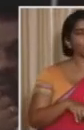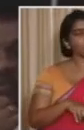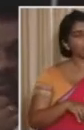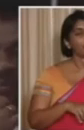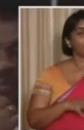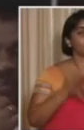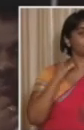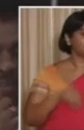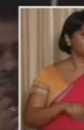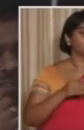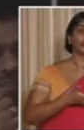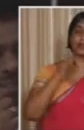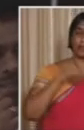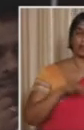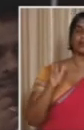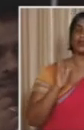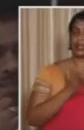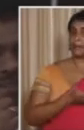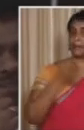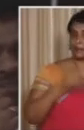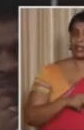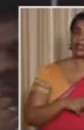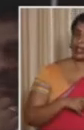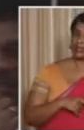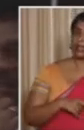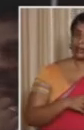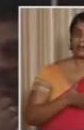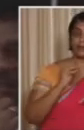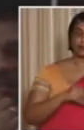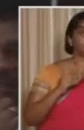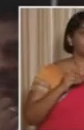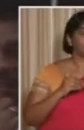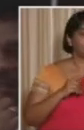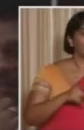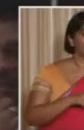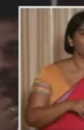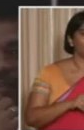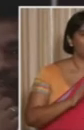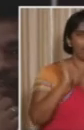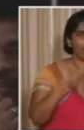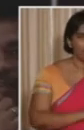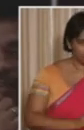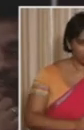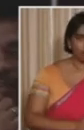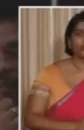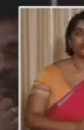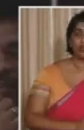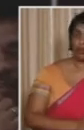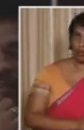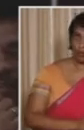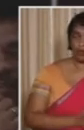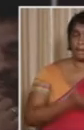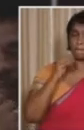කරේ මැතිවරණය පිළිබඳ මැතිවරණයක් හිට දයන් මේ මැතිවරණ කල් දාන එක ගැන කතා කරන්න ඔබට සදාචාරාත්මක අයිතියක් තියෙනවද? තමුන්